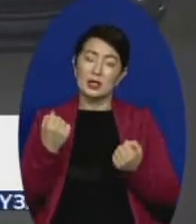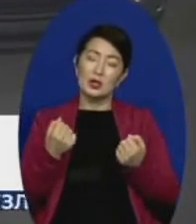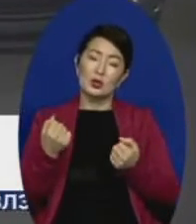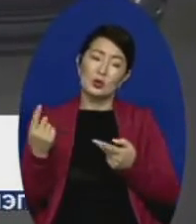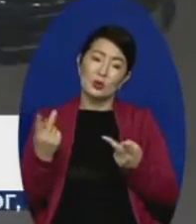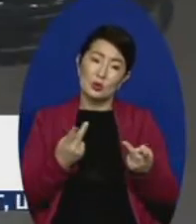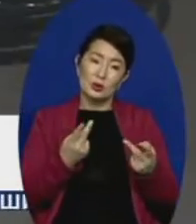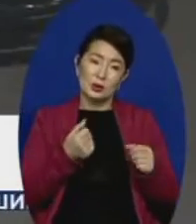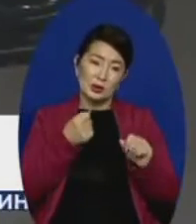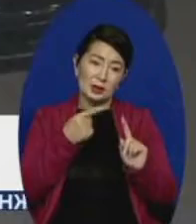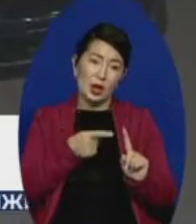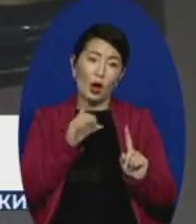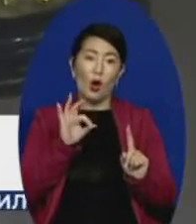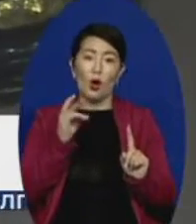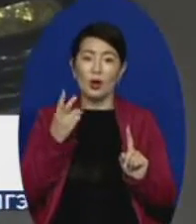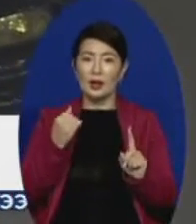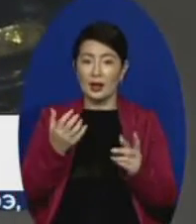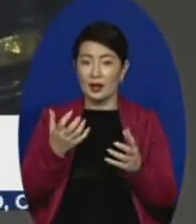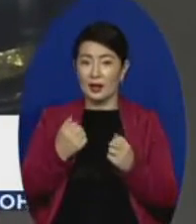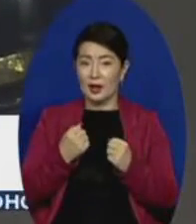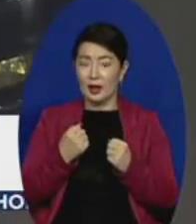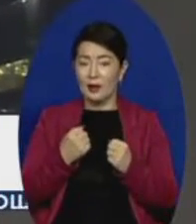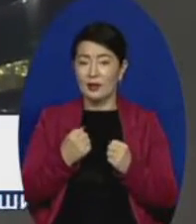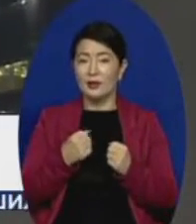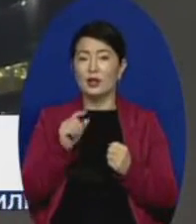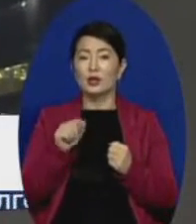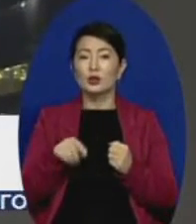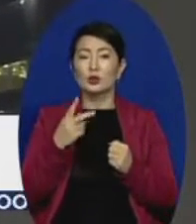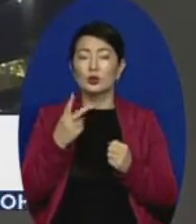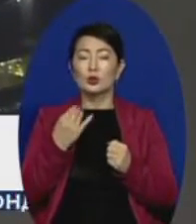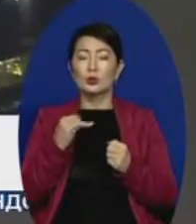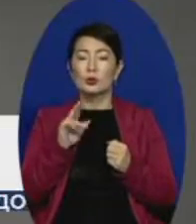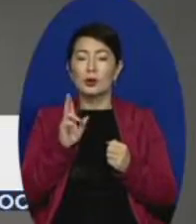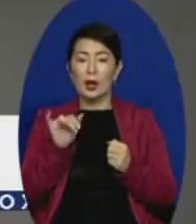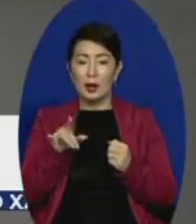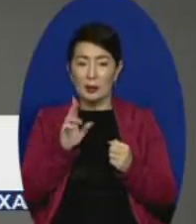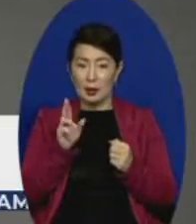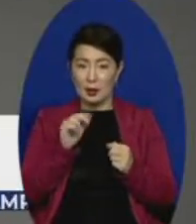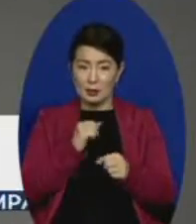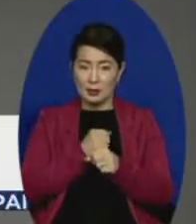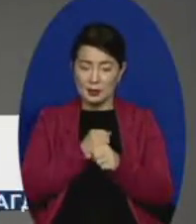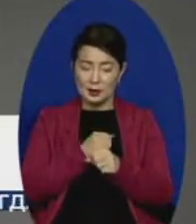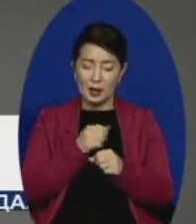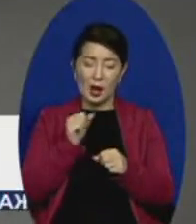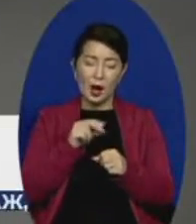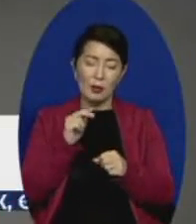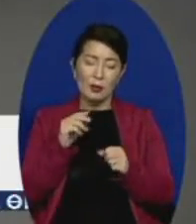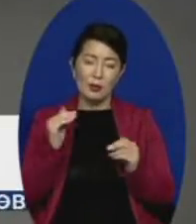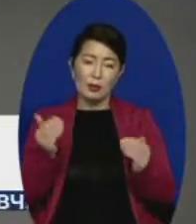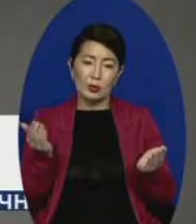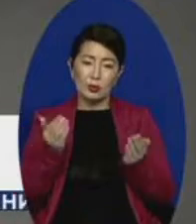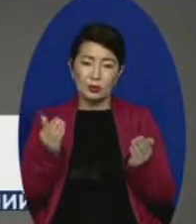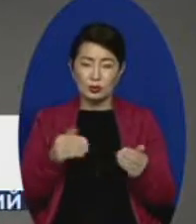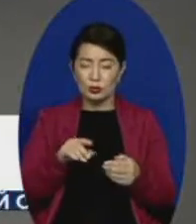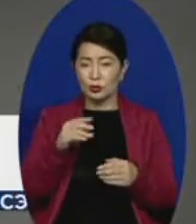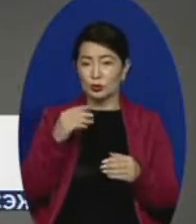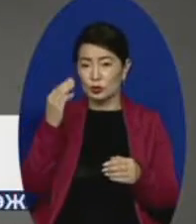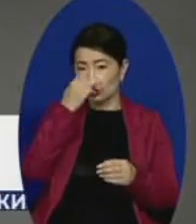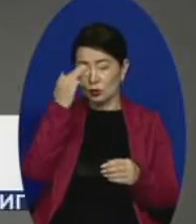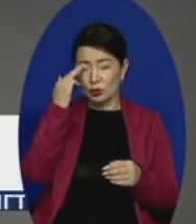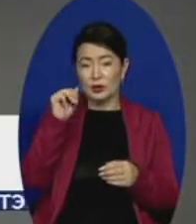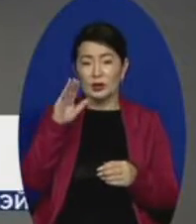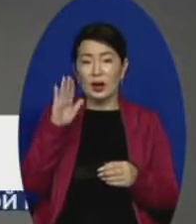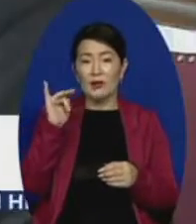үйлчилгээний захиалгыг онлайнаар авч хянах нэгдсэн системийг UbiCab компанитай хамтран хэрэгжүүлж аппликейшн хөгжүүлэлт болон туршилтын